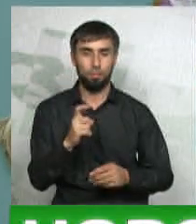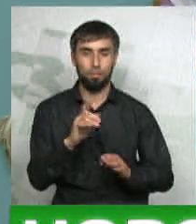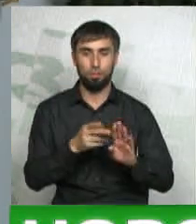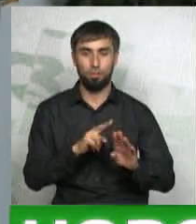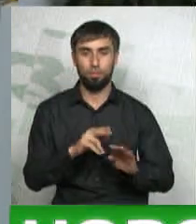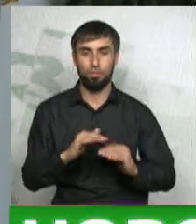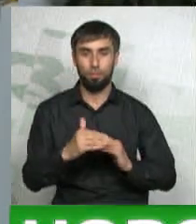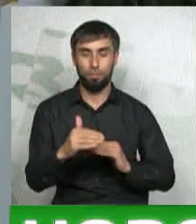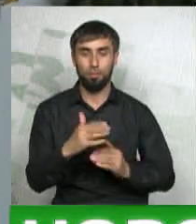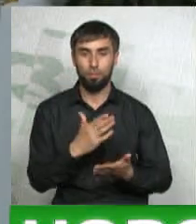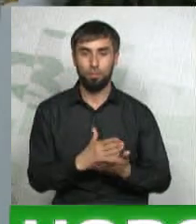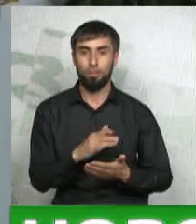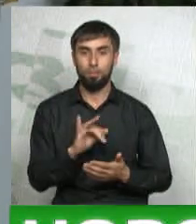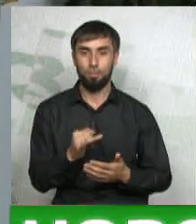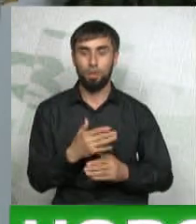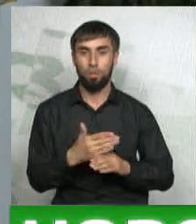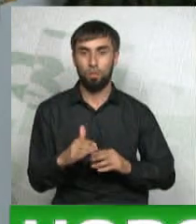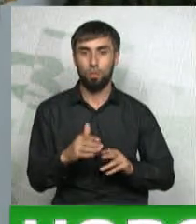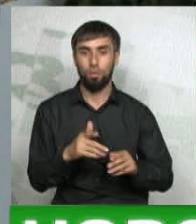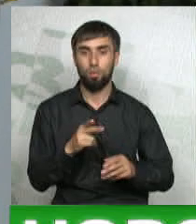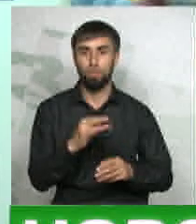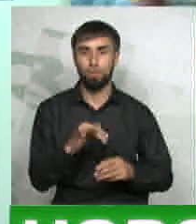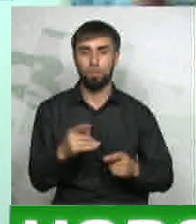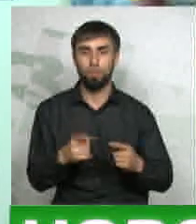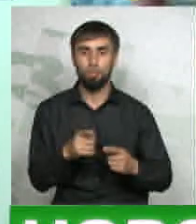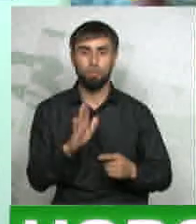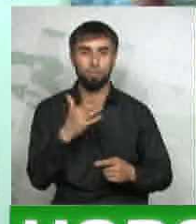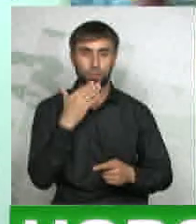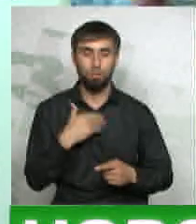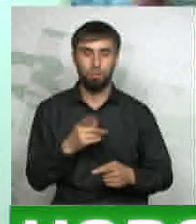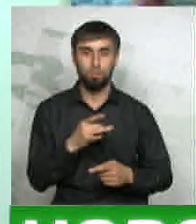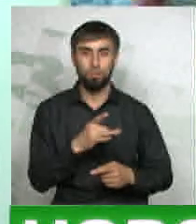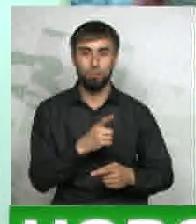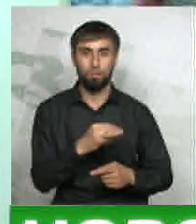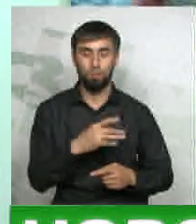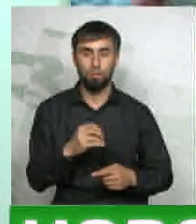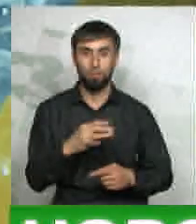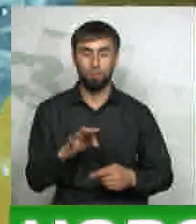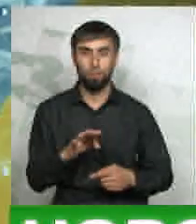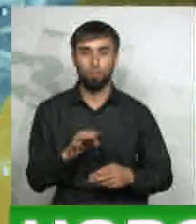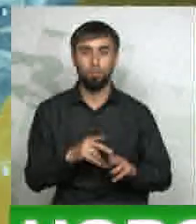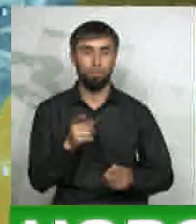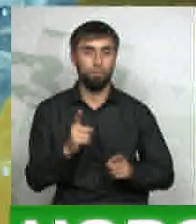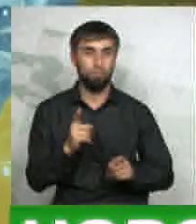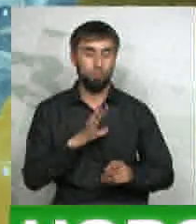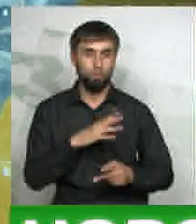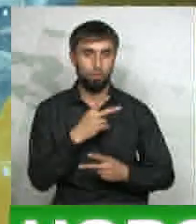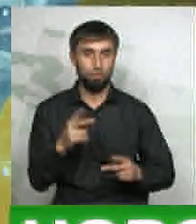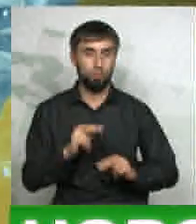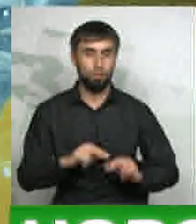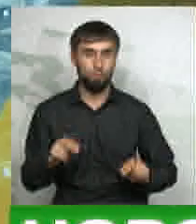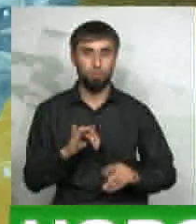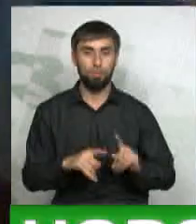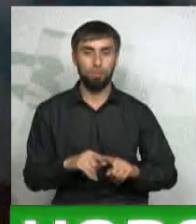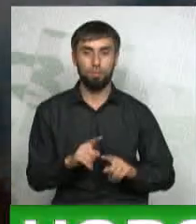пролетах лестниц. Есть тут и отдельный космический уголок для будущих любителей звездного неба. Воплотить мир чудес в реальность усилиями педагогов